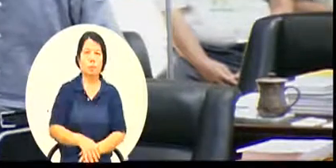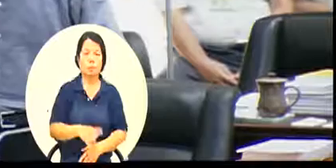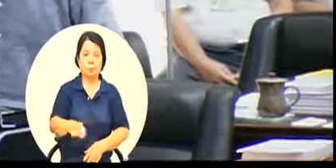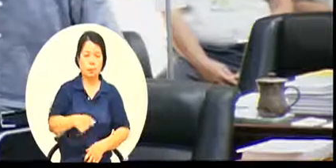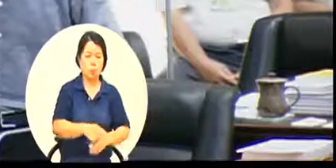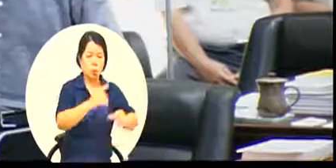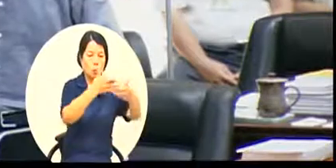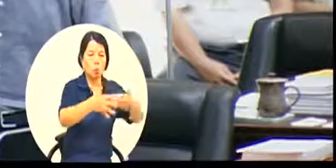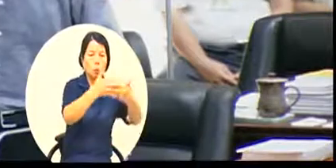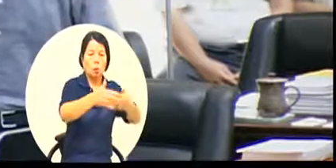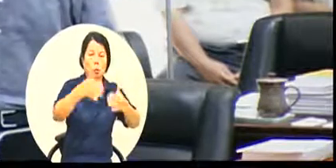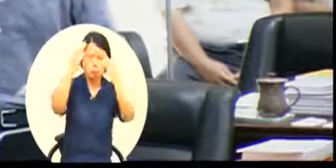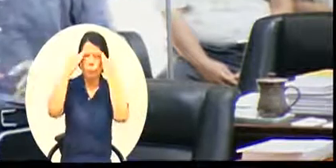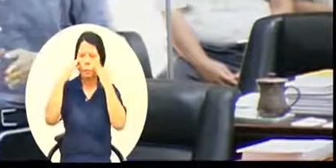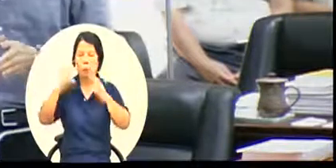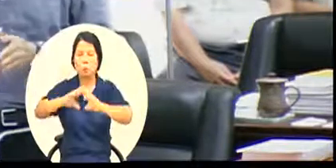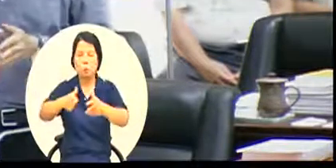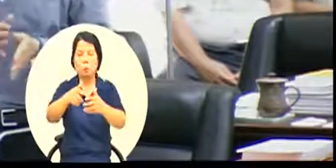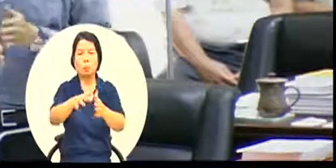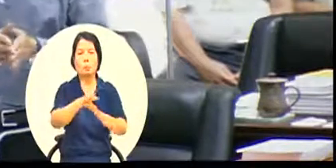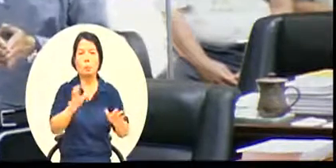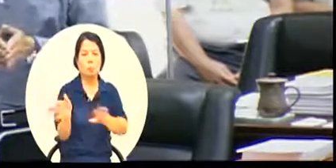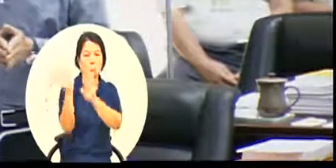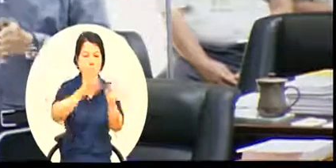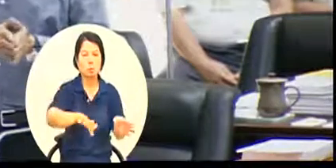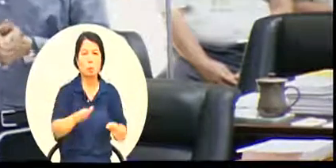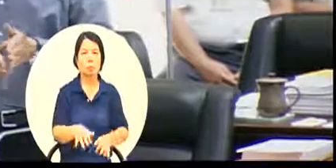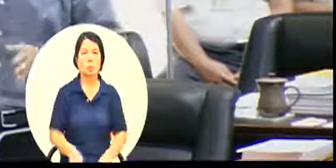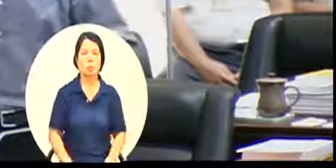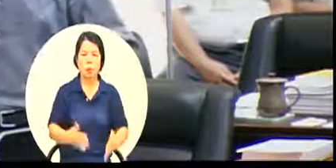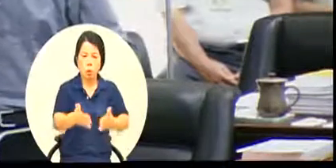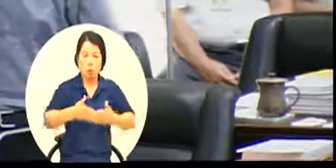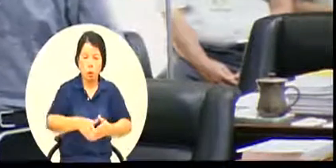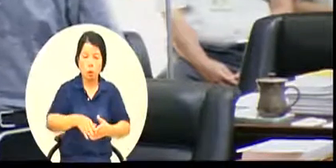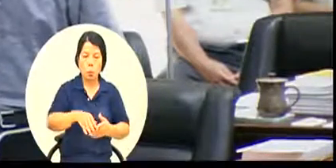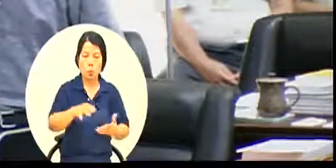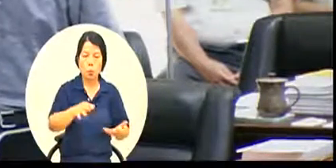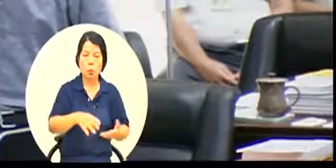国跟韩国的模式。那他们的模式里面会夹杂的所谓